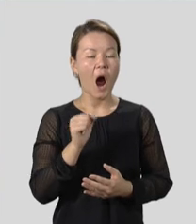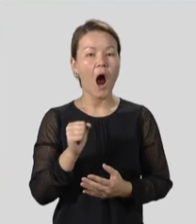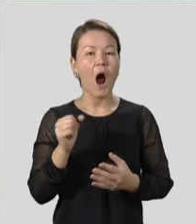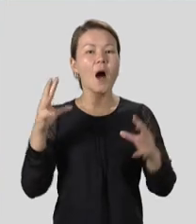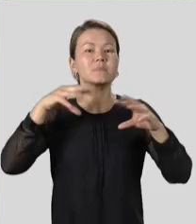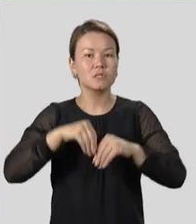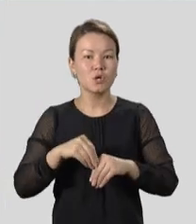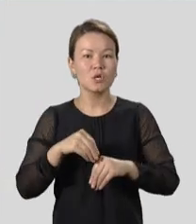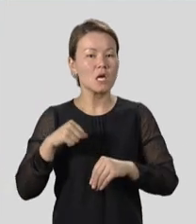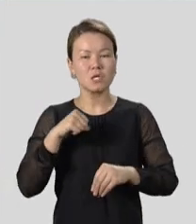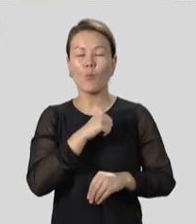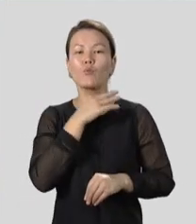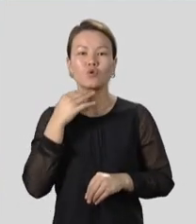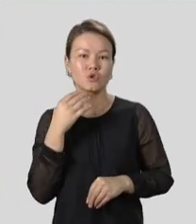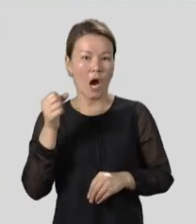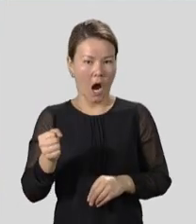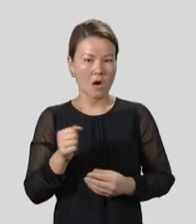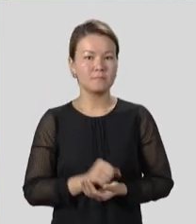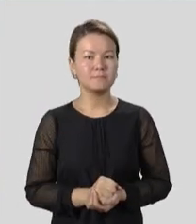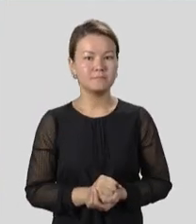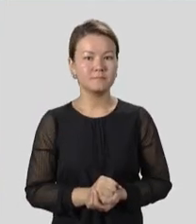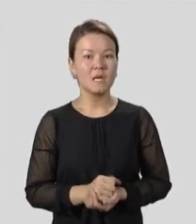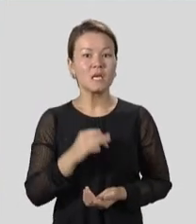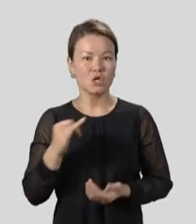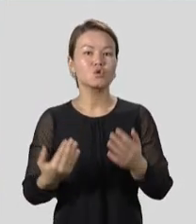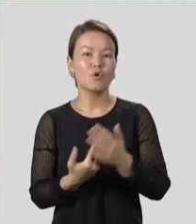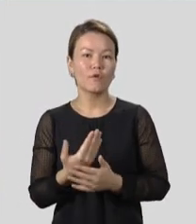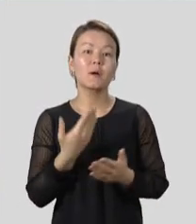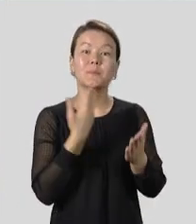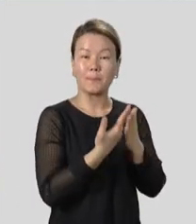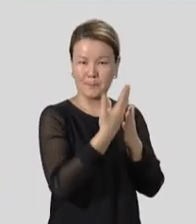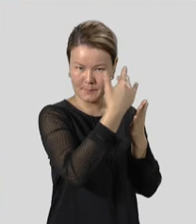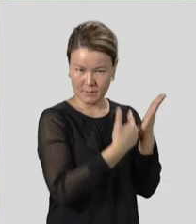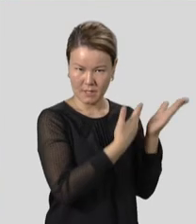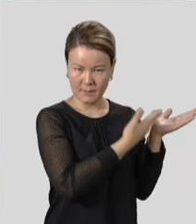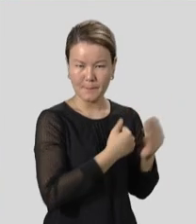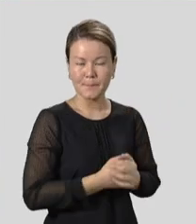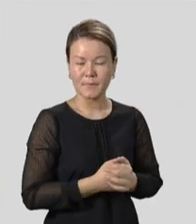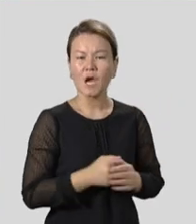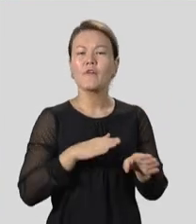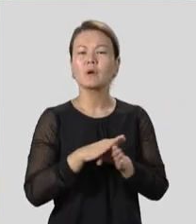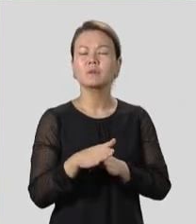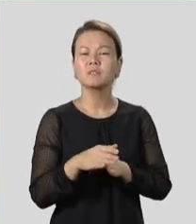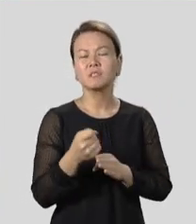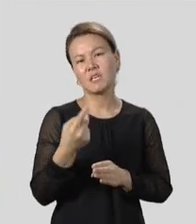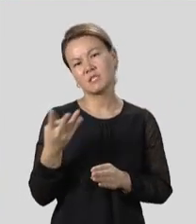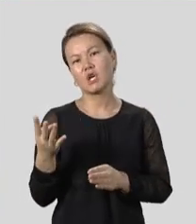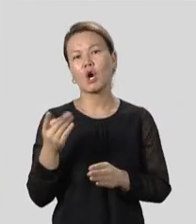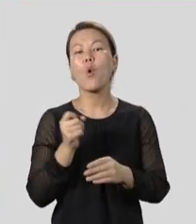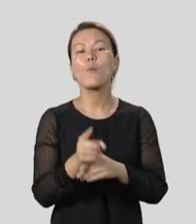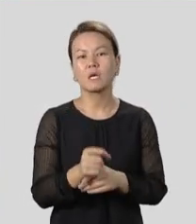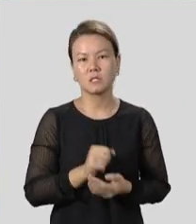– само множество А. И снова к примерам. Выполним несколько